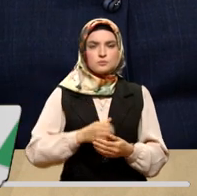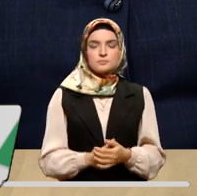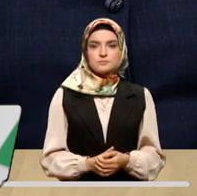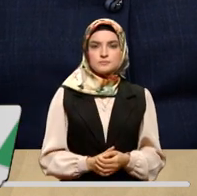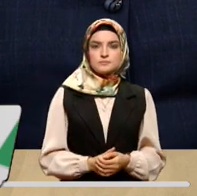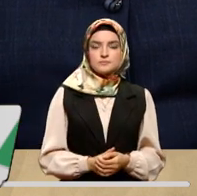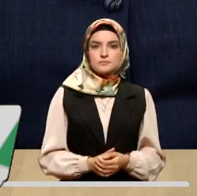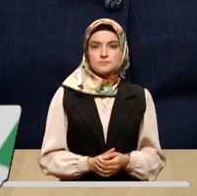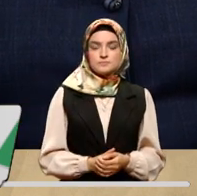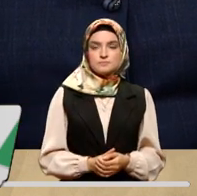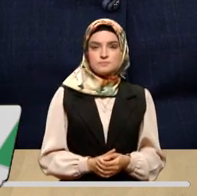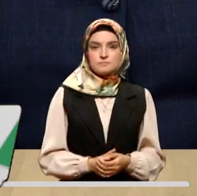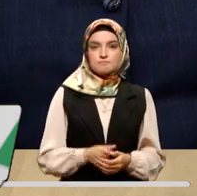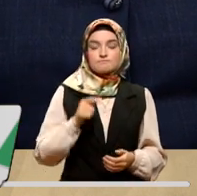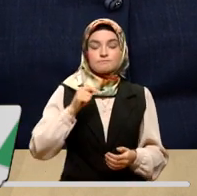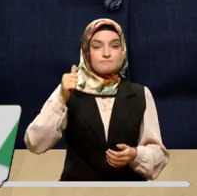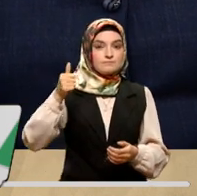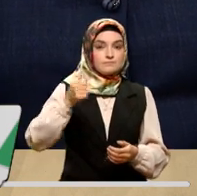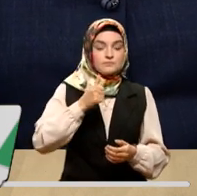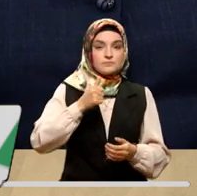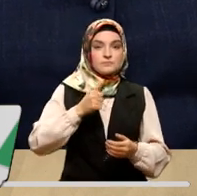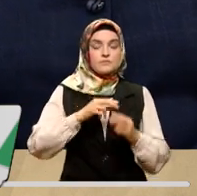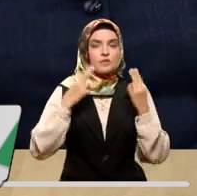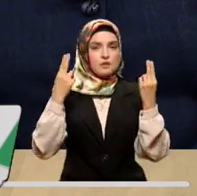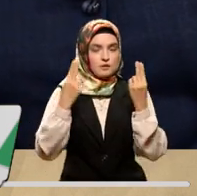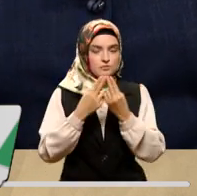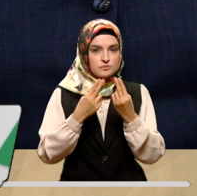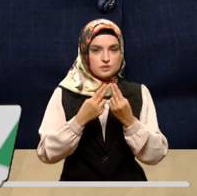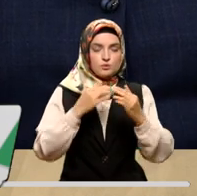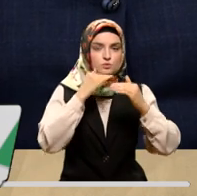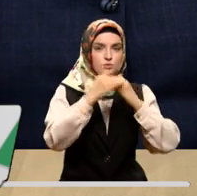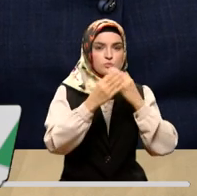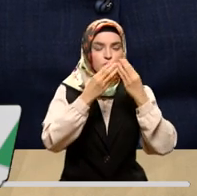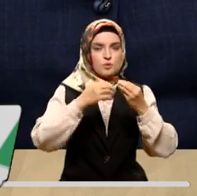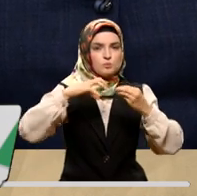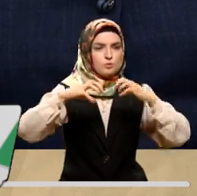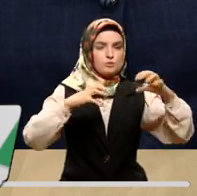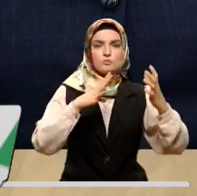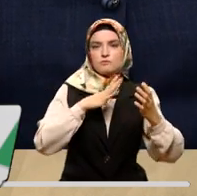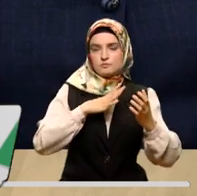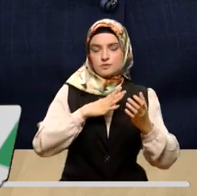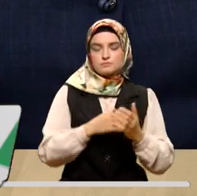Şimdi değer tabii ki hem evrensel değer, toplumsal değer ve dini değerlerimiz gibi bölümlere ayrılıyor ya.